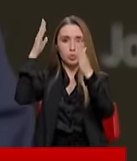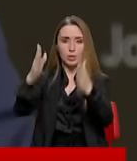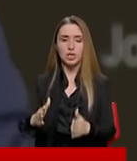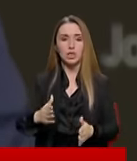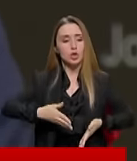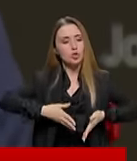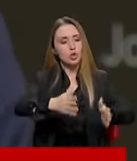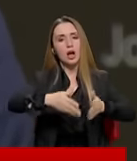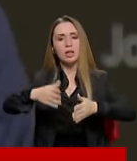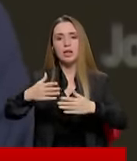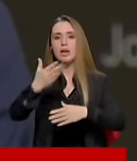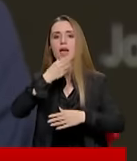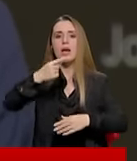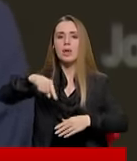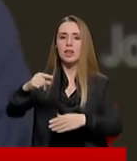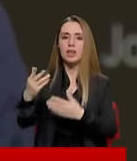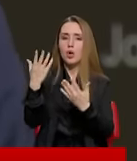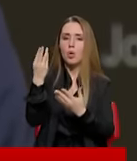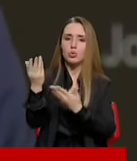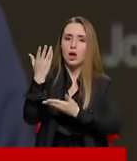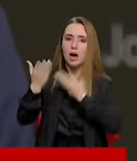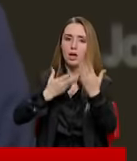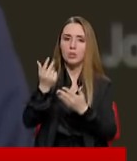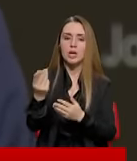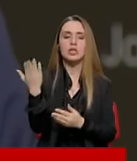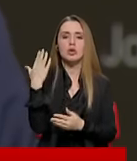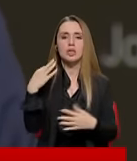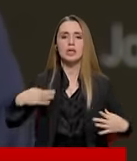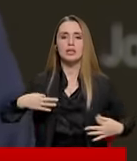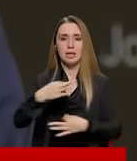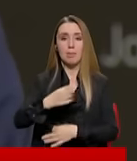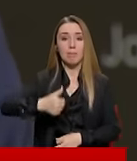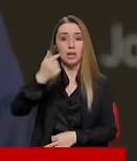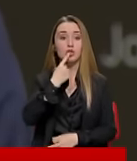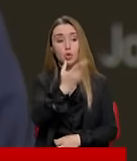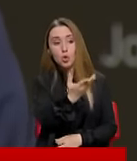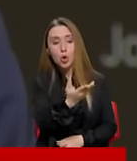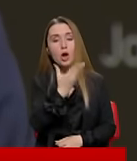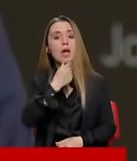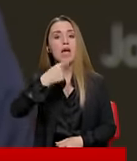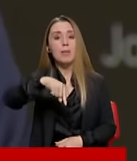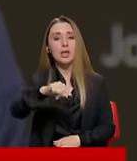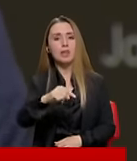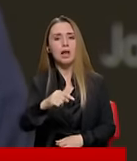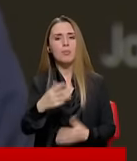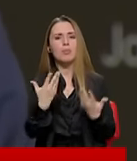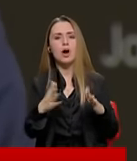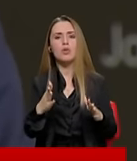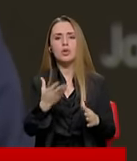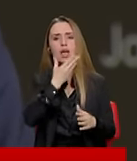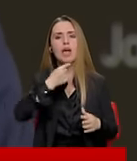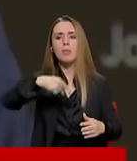sokaktaki emeklilerin Durumunu anlatmak Biraz önce e Sayın bakana da söylüyorlardı emeklilerin durumu kim Nereye gitse